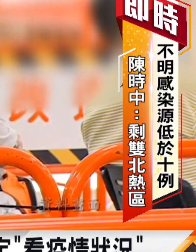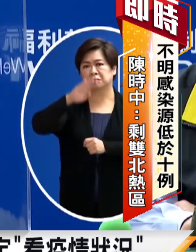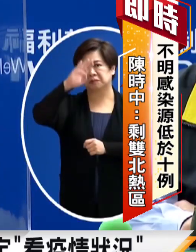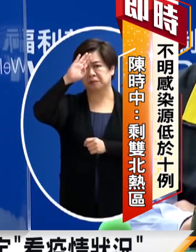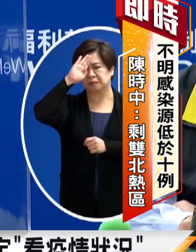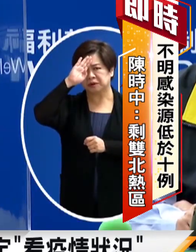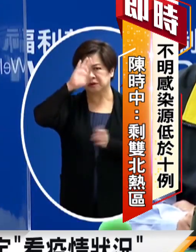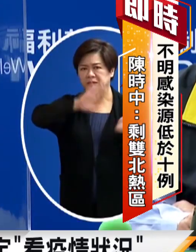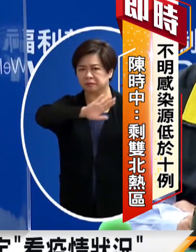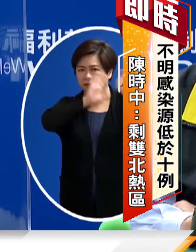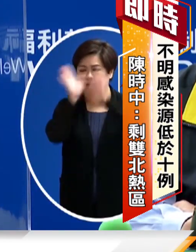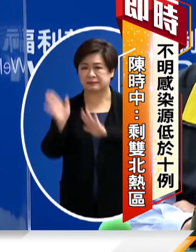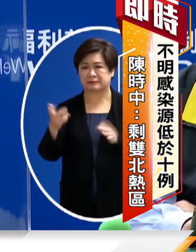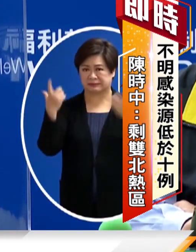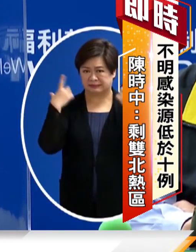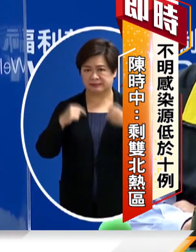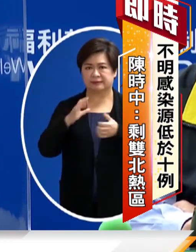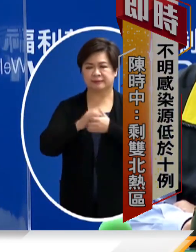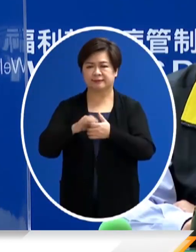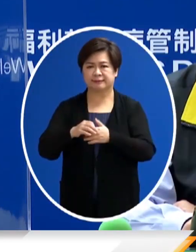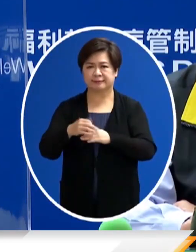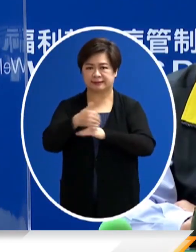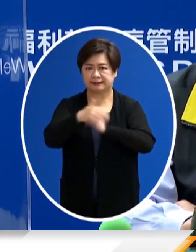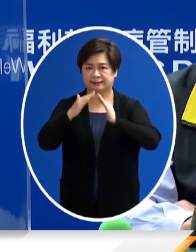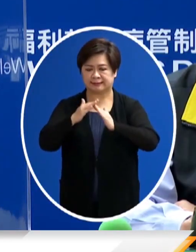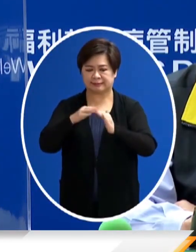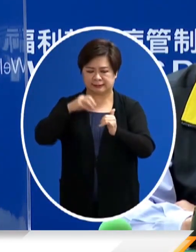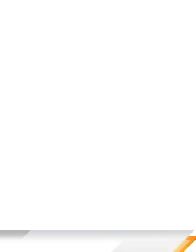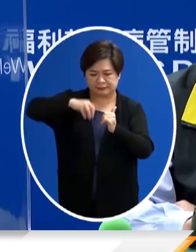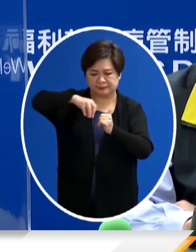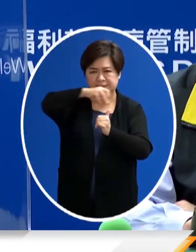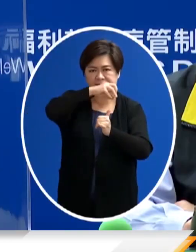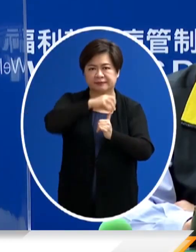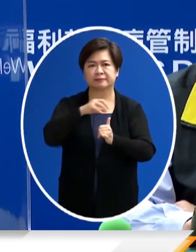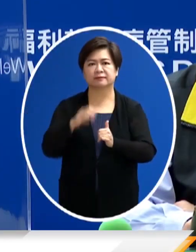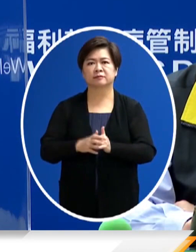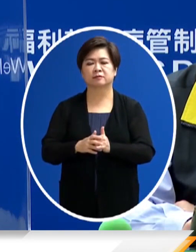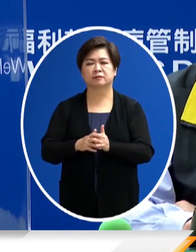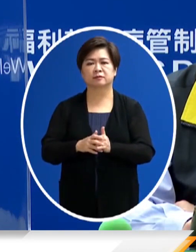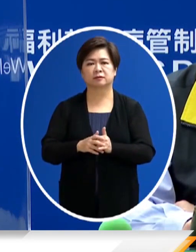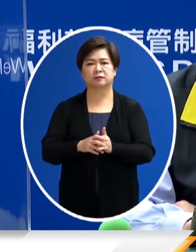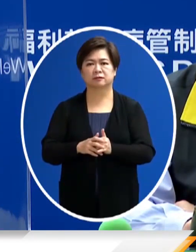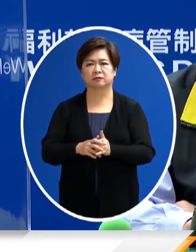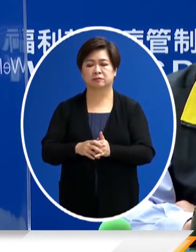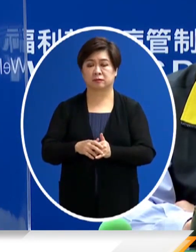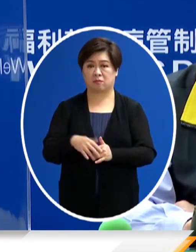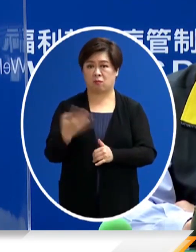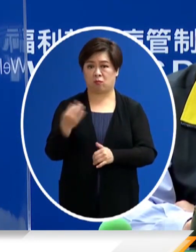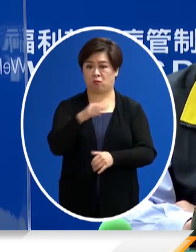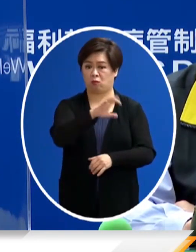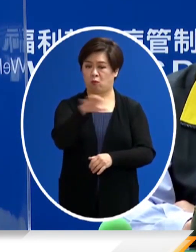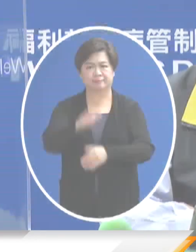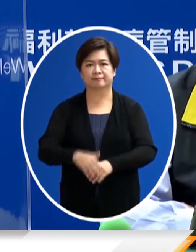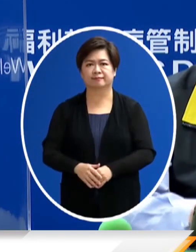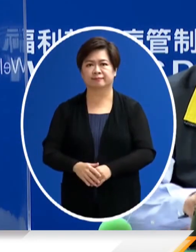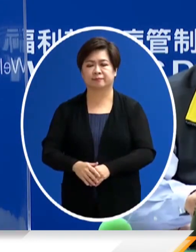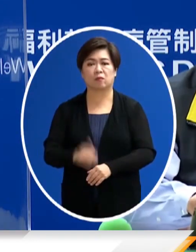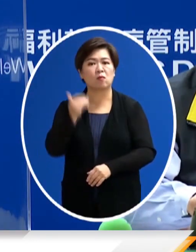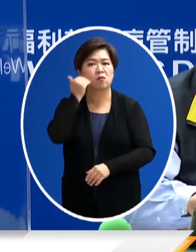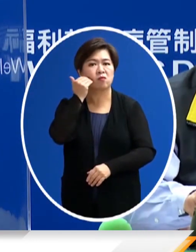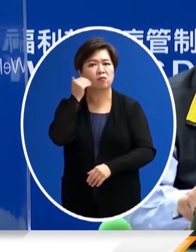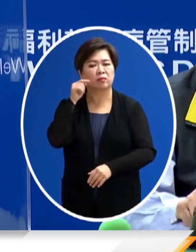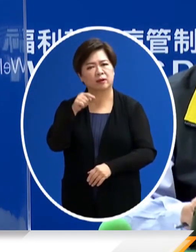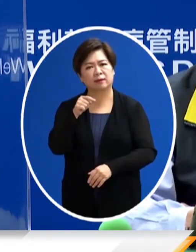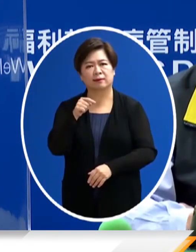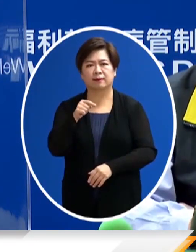封。 县市别里面有很多的县市也都相对的相当的稳定，能够有一